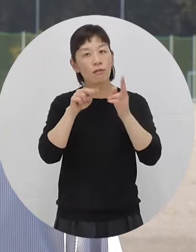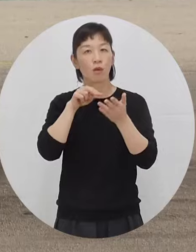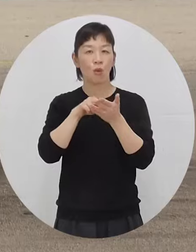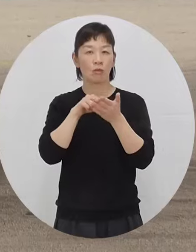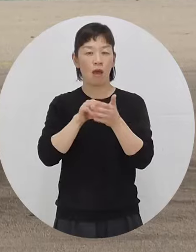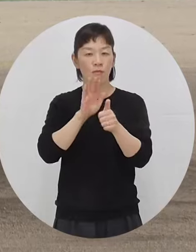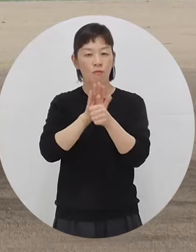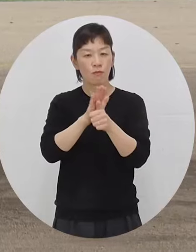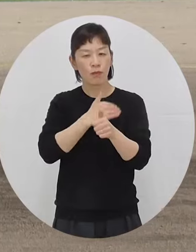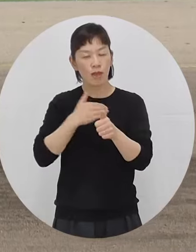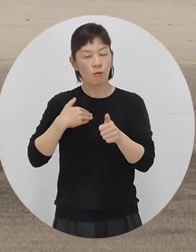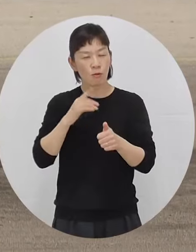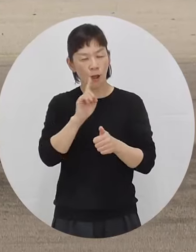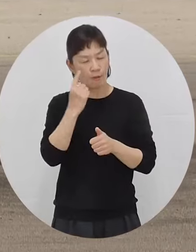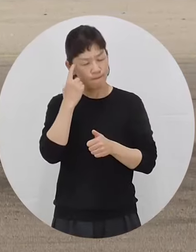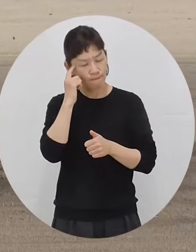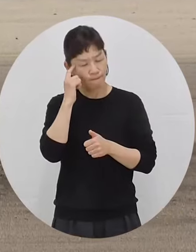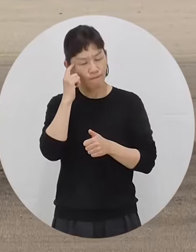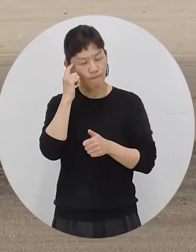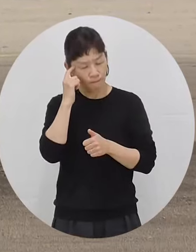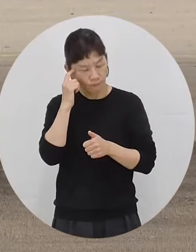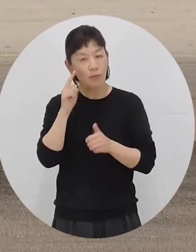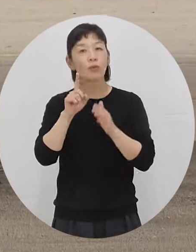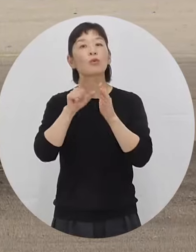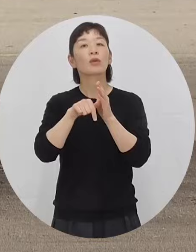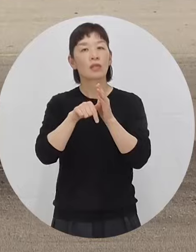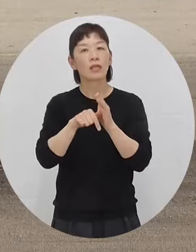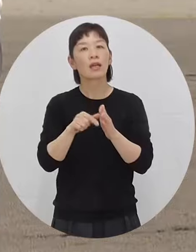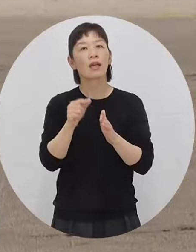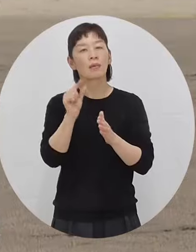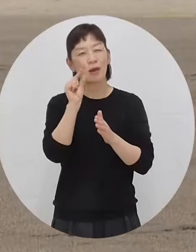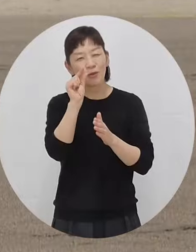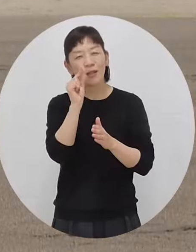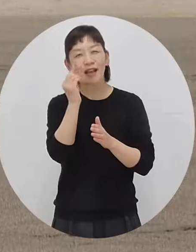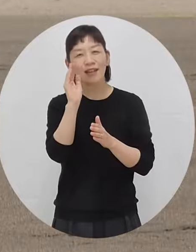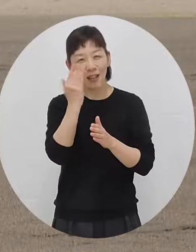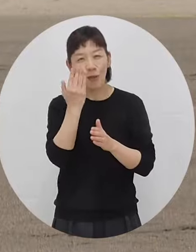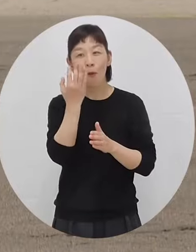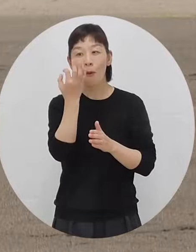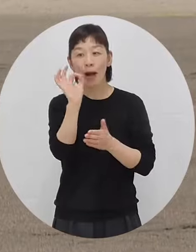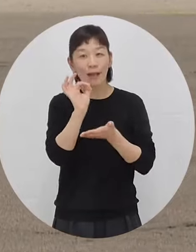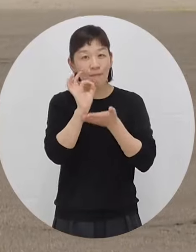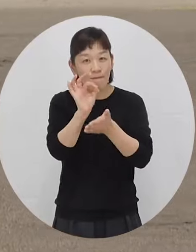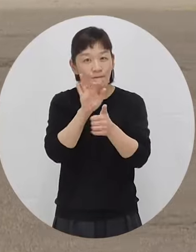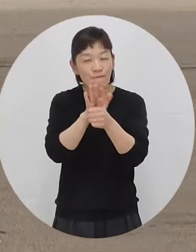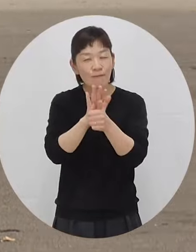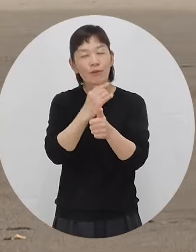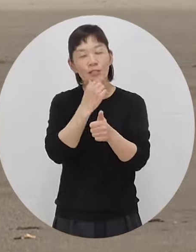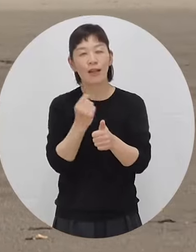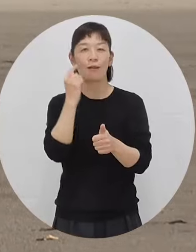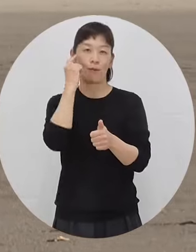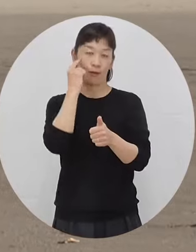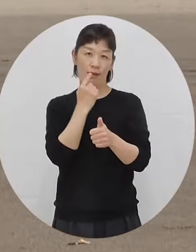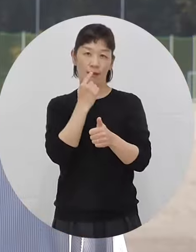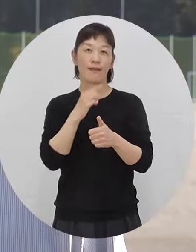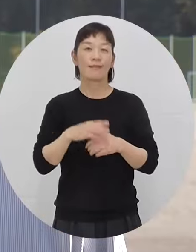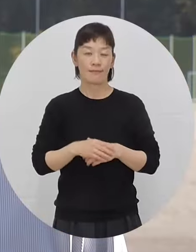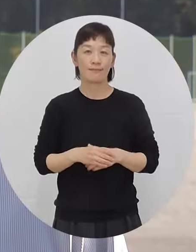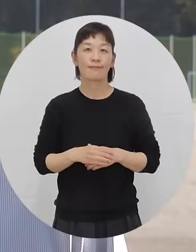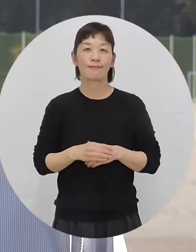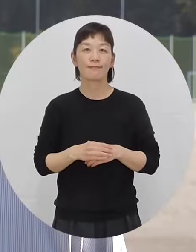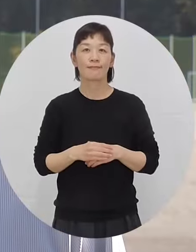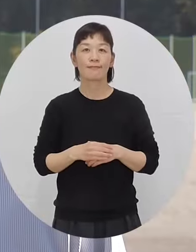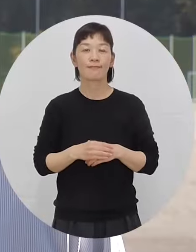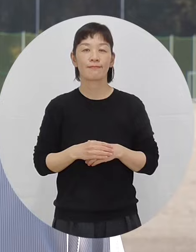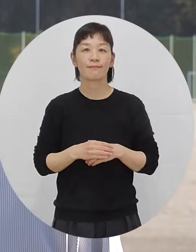、個人として何ができるかということを考えたときに、まあ、微力ながら支援してまいりたいと率直に思った